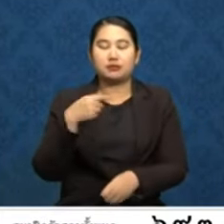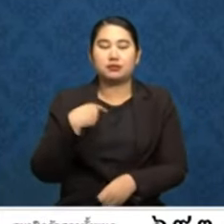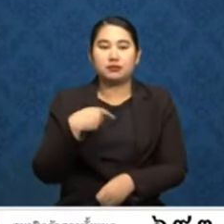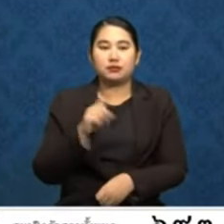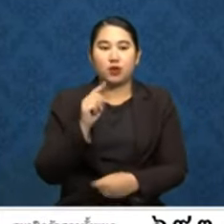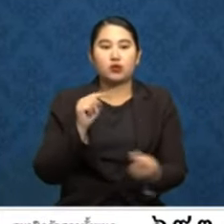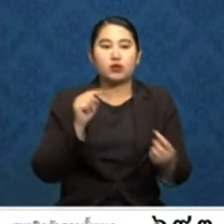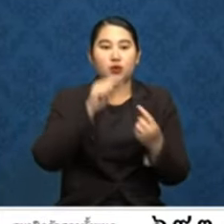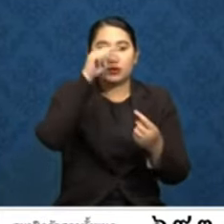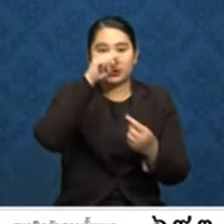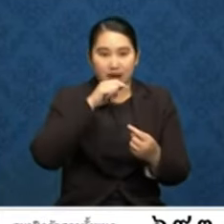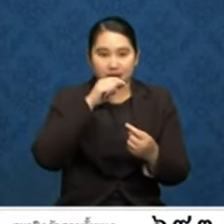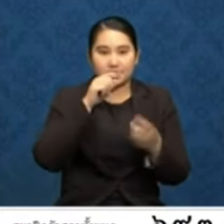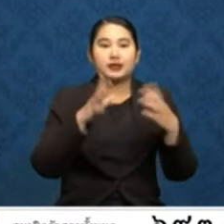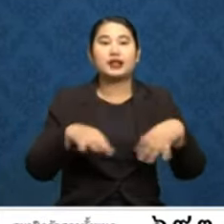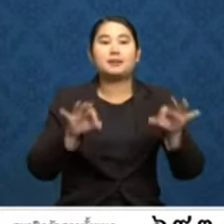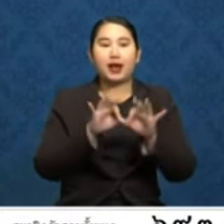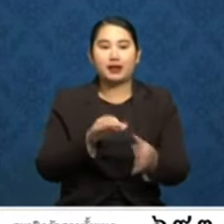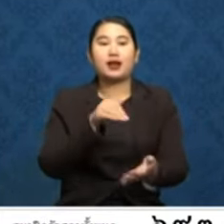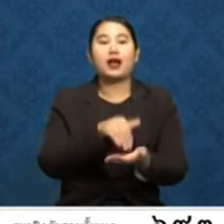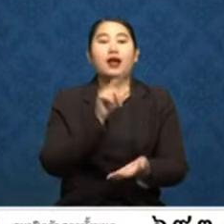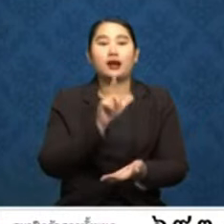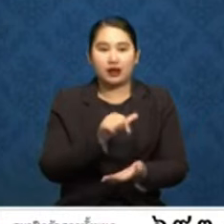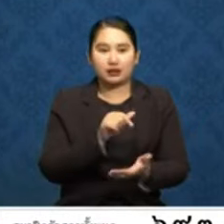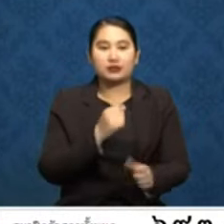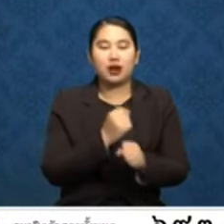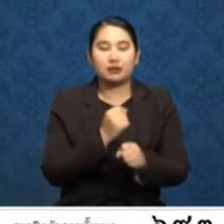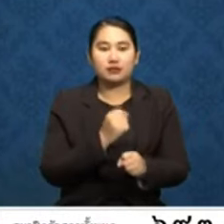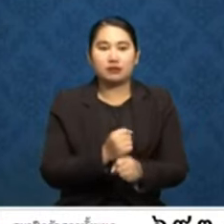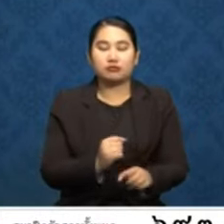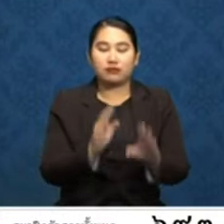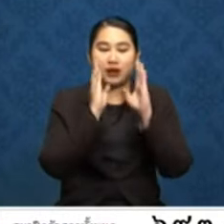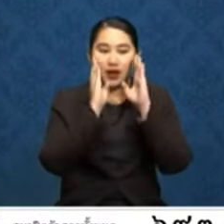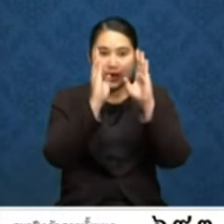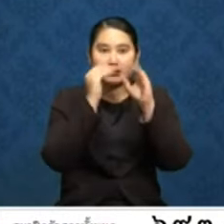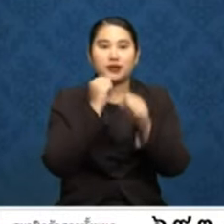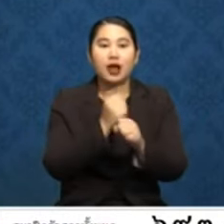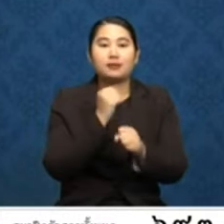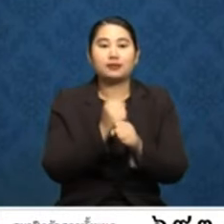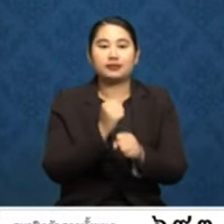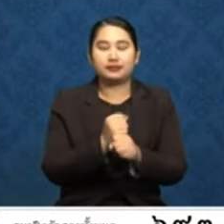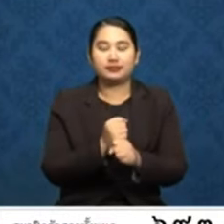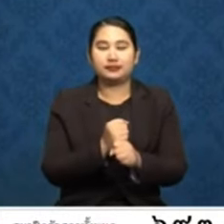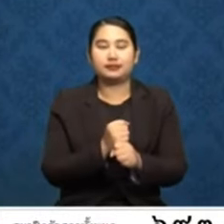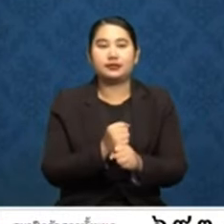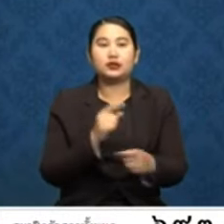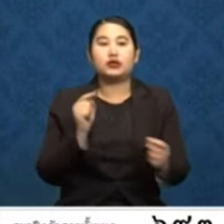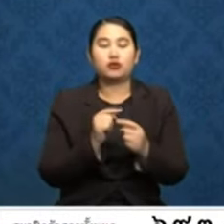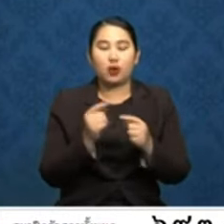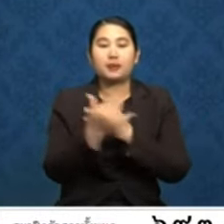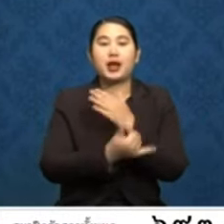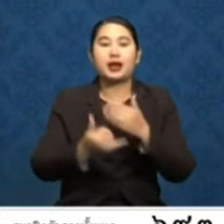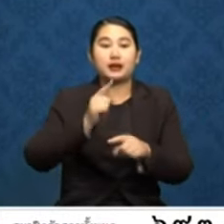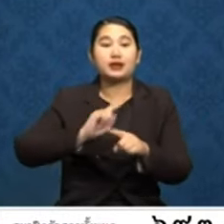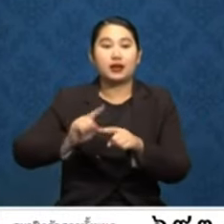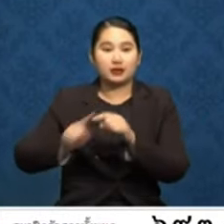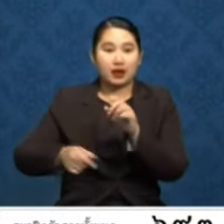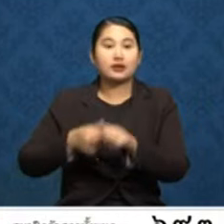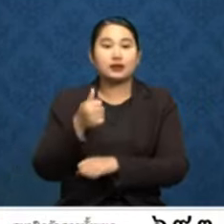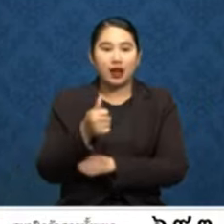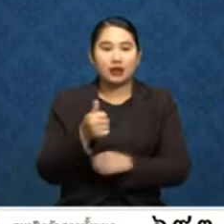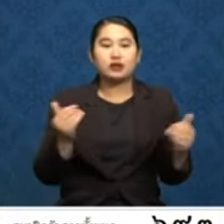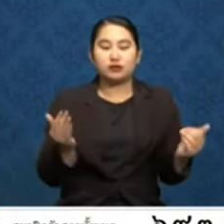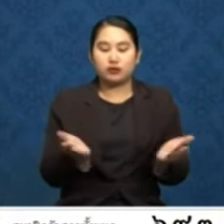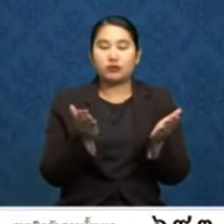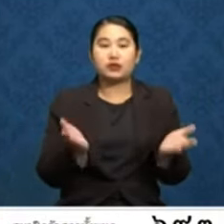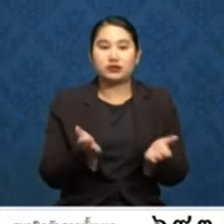ของชาติเป็นแกนกลางสำคัญและมุ่งมั่นที่จะทำงานร่วมกับนานาประเทศเพื่อส่งเส